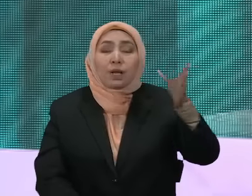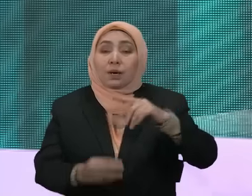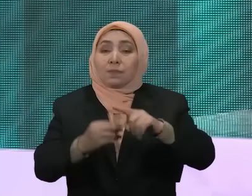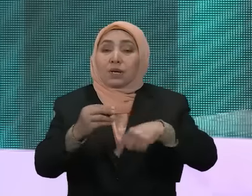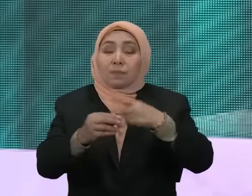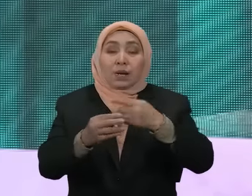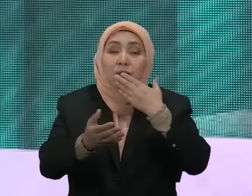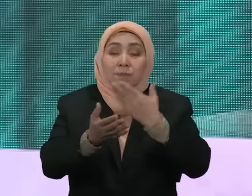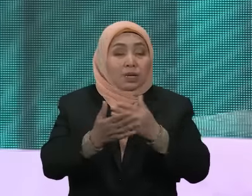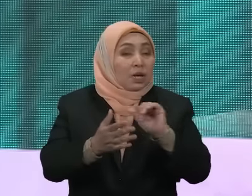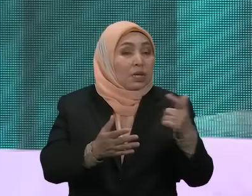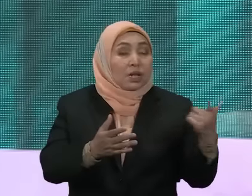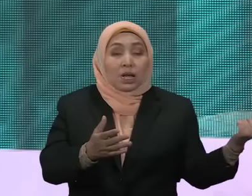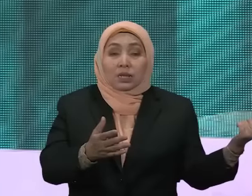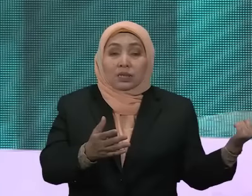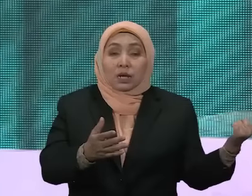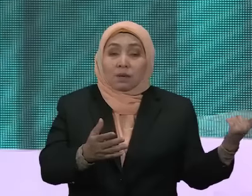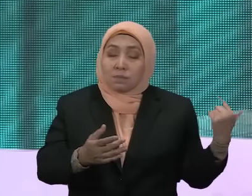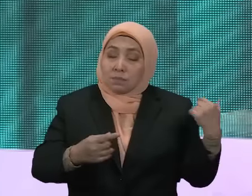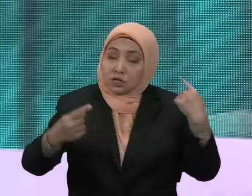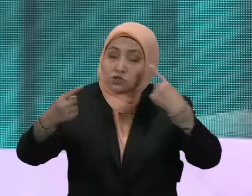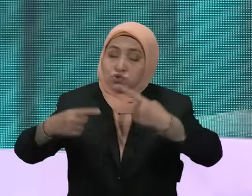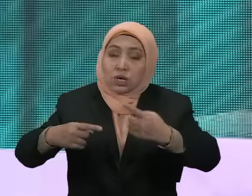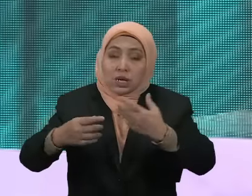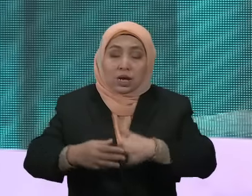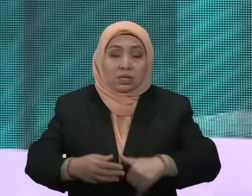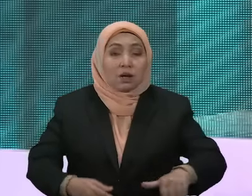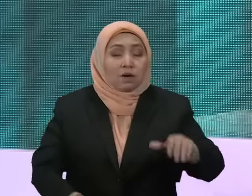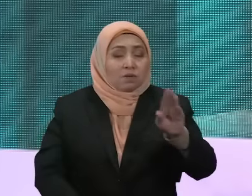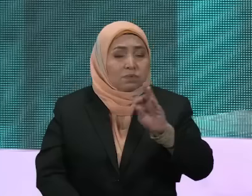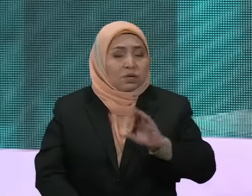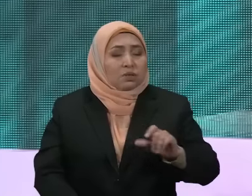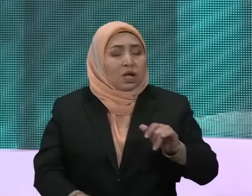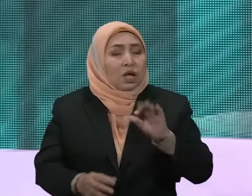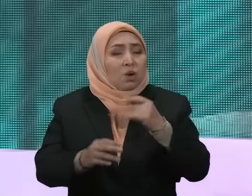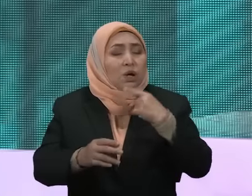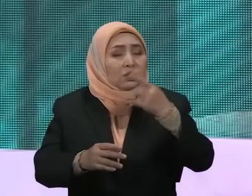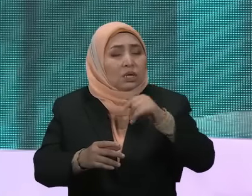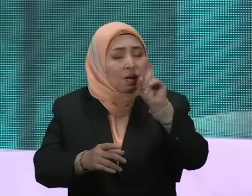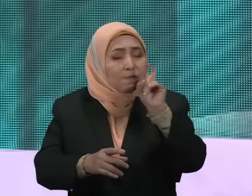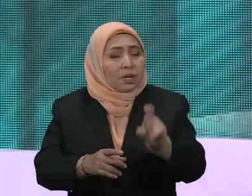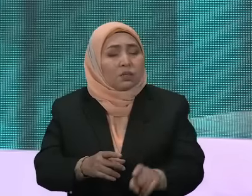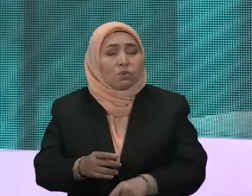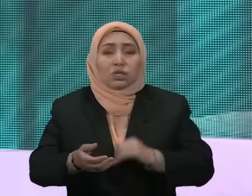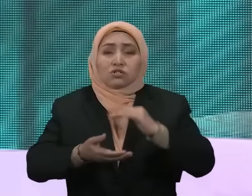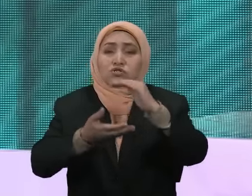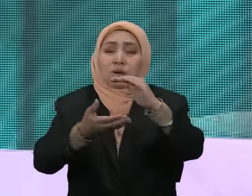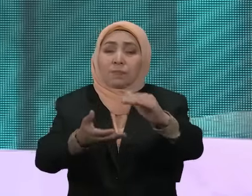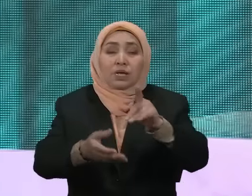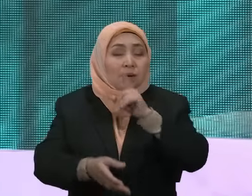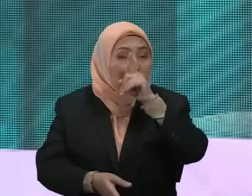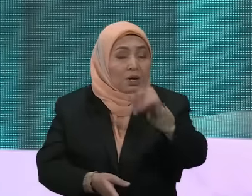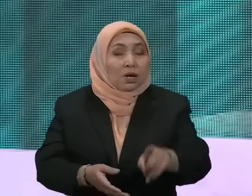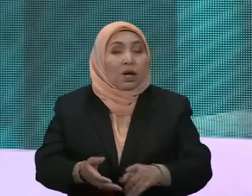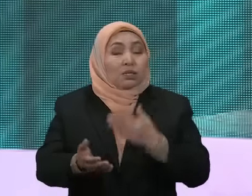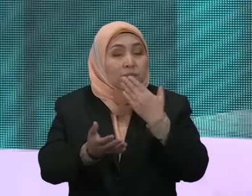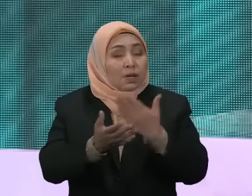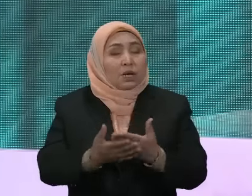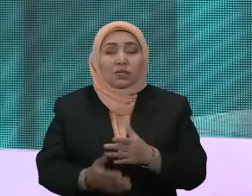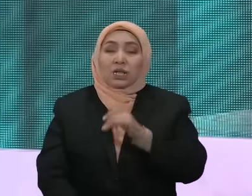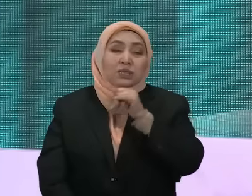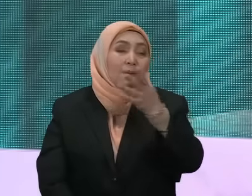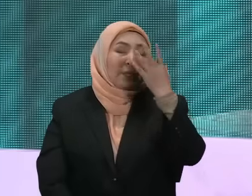perkara-perkara kebaikan yang lain. Ya, perjuangan fi sabilillah, kalau katakan perlu disampaikan kebenaran, kebaikan, mereka tak